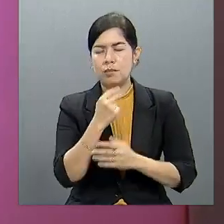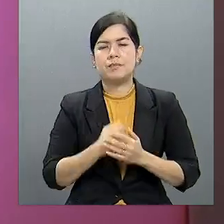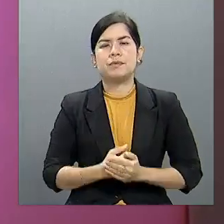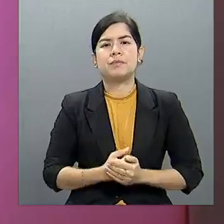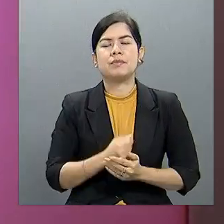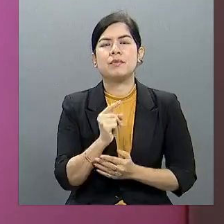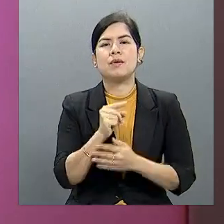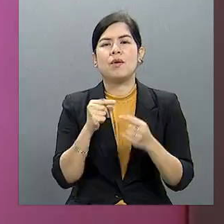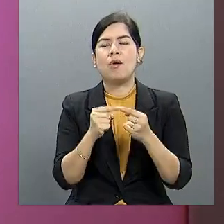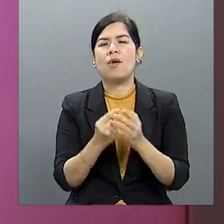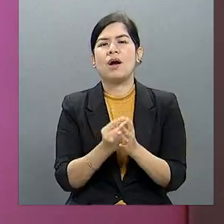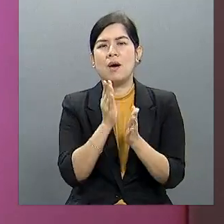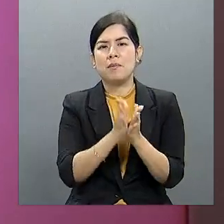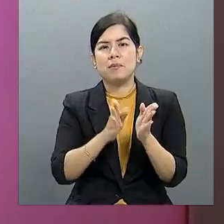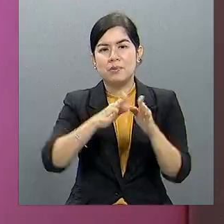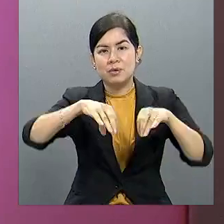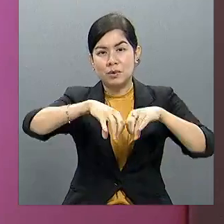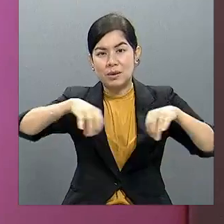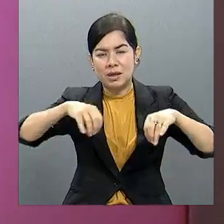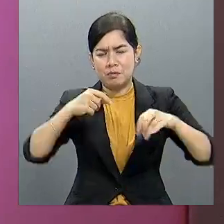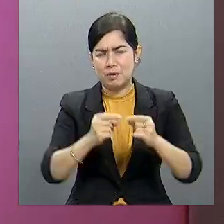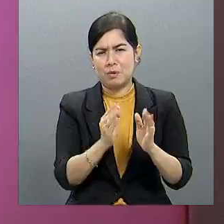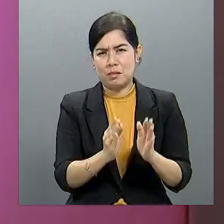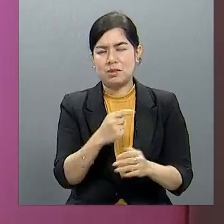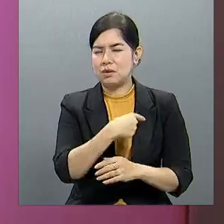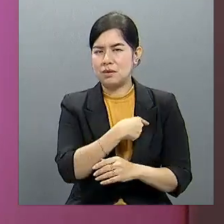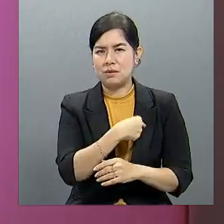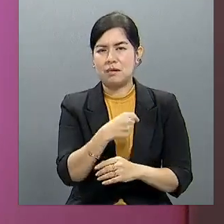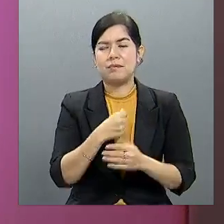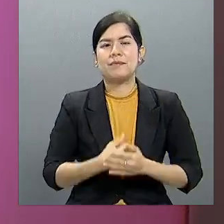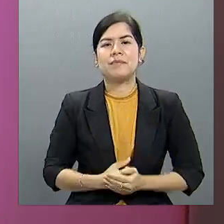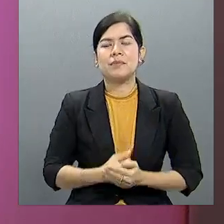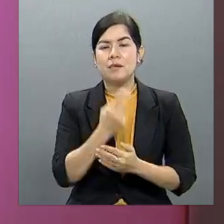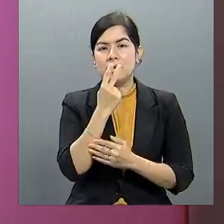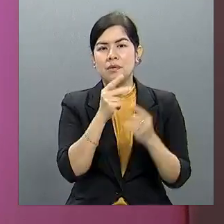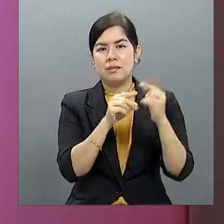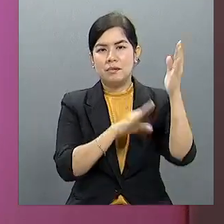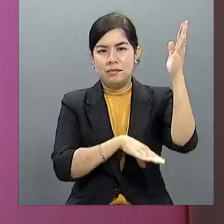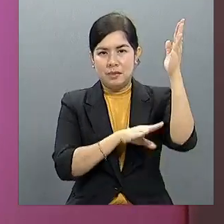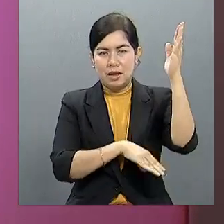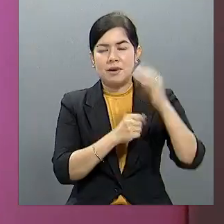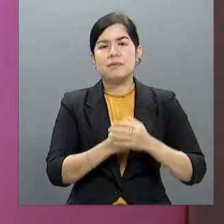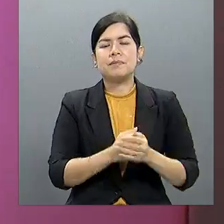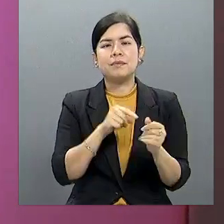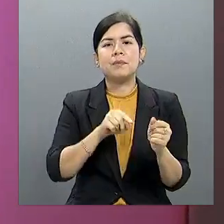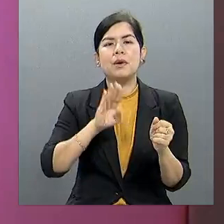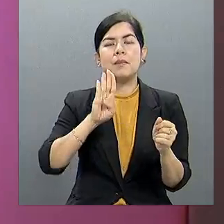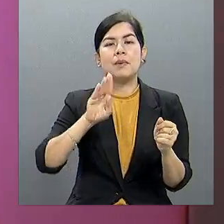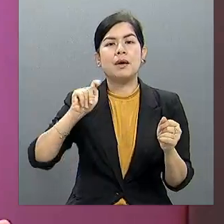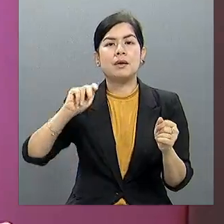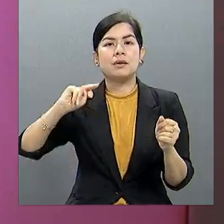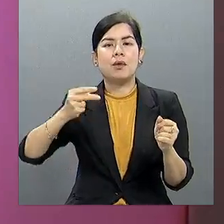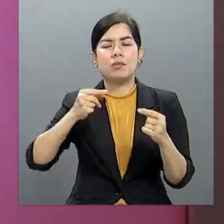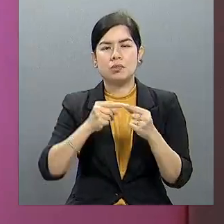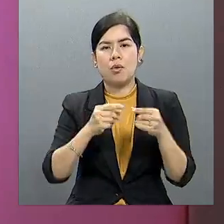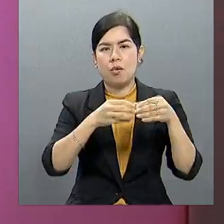ัทุเรีน ของกิยอดทิปในช่วงนี้คร คณผชมครัพาไปลงภาพใ้ครั เบตรงจมัยะลาครับที่พอค้าแ่ค้าทุเรียนน่องเหลืจากเข